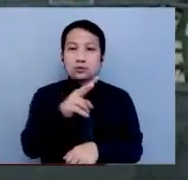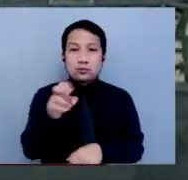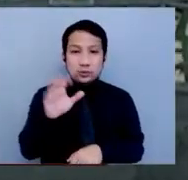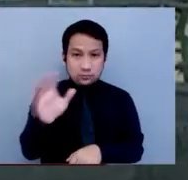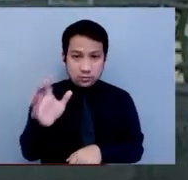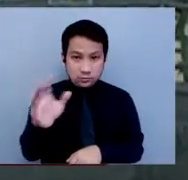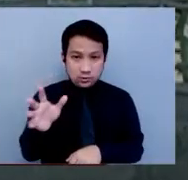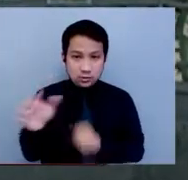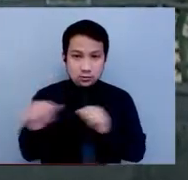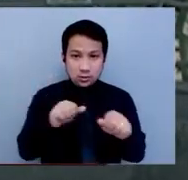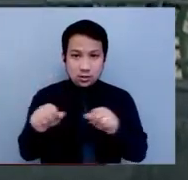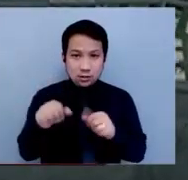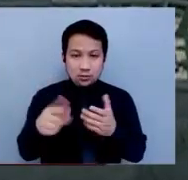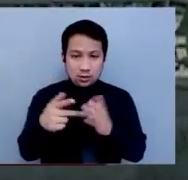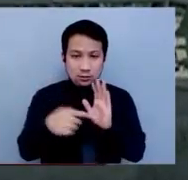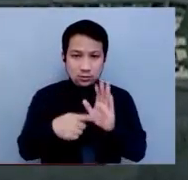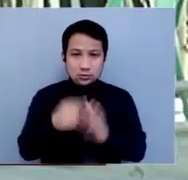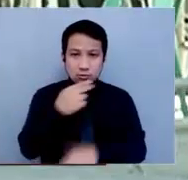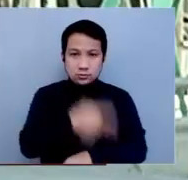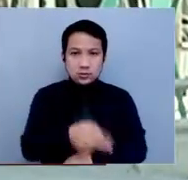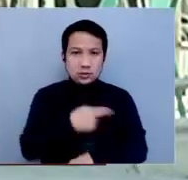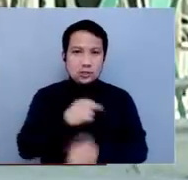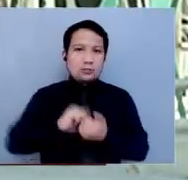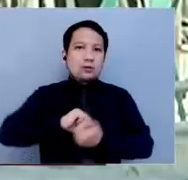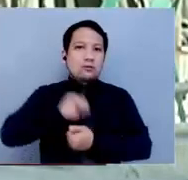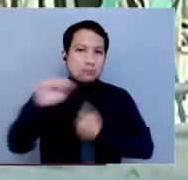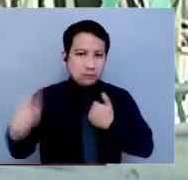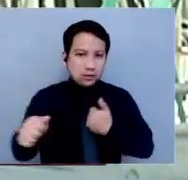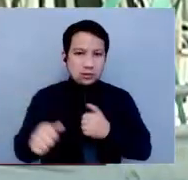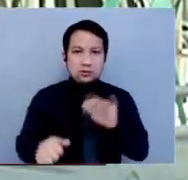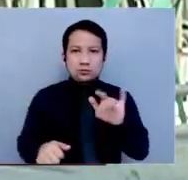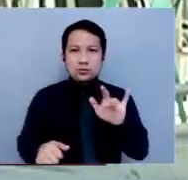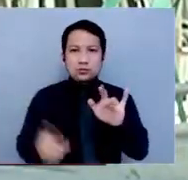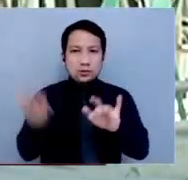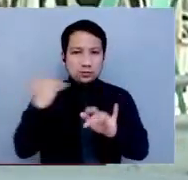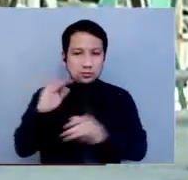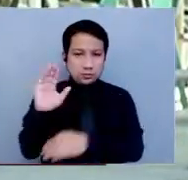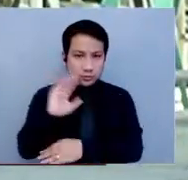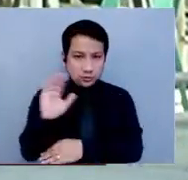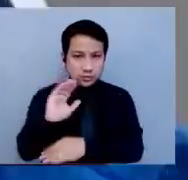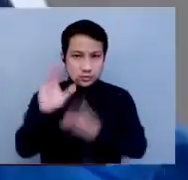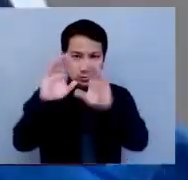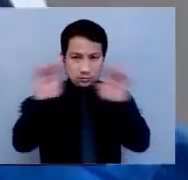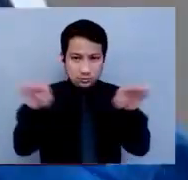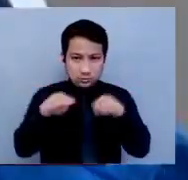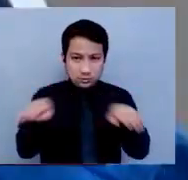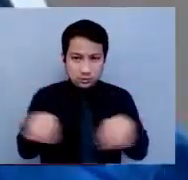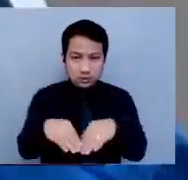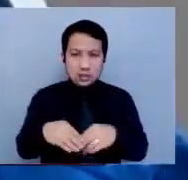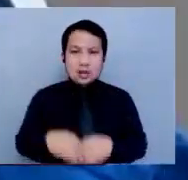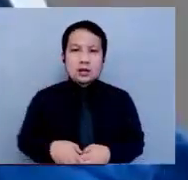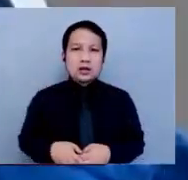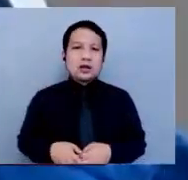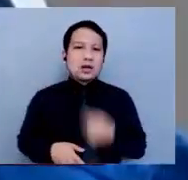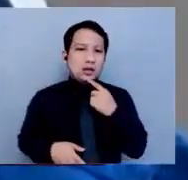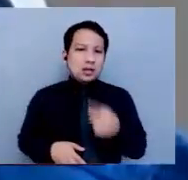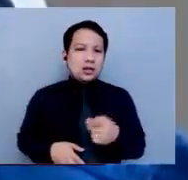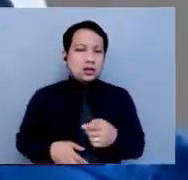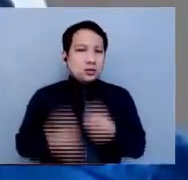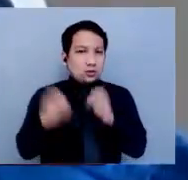active cases sa ospital, malayo sa 25 kaso noong Pasko. It is alarming. We expect that the cases